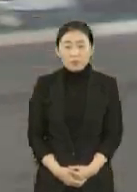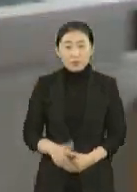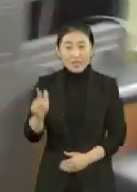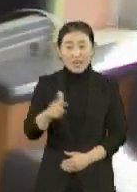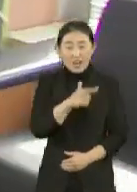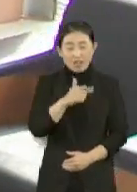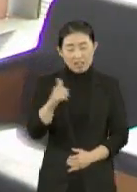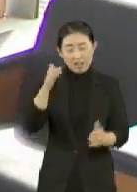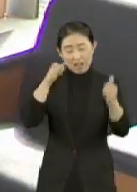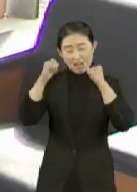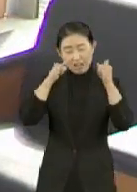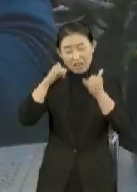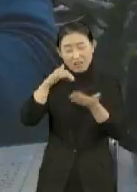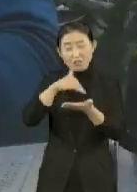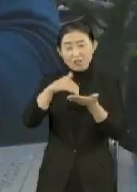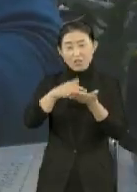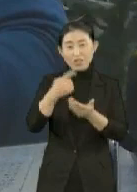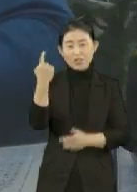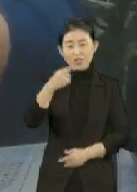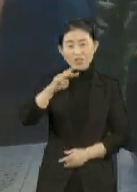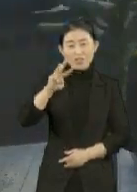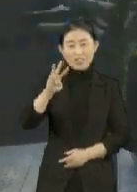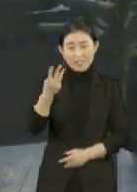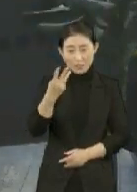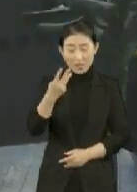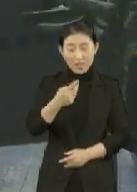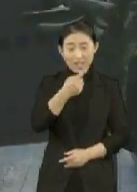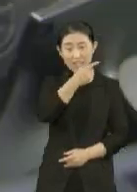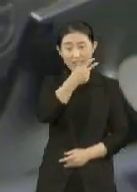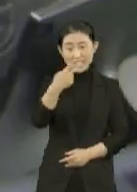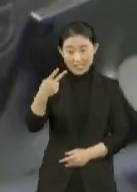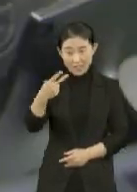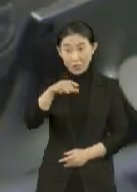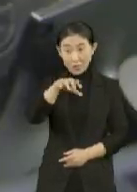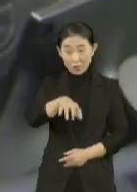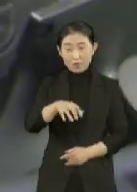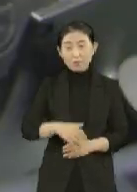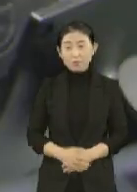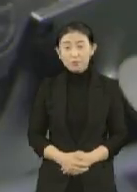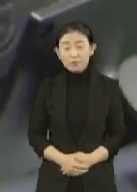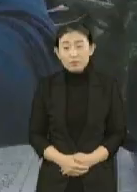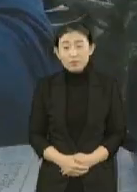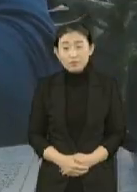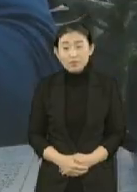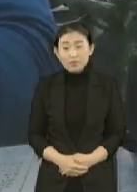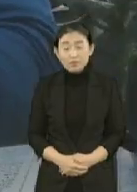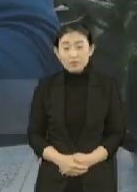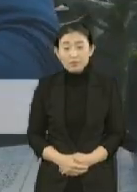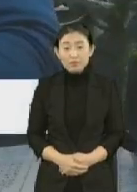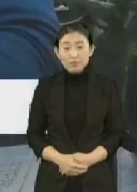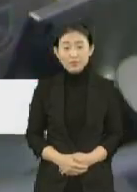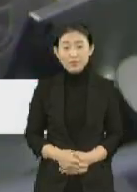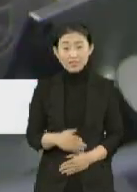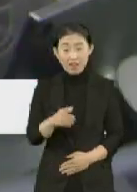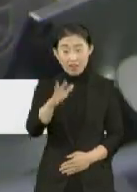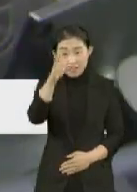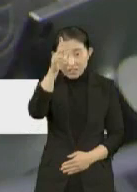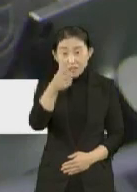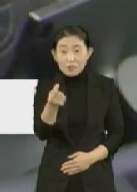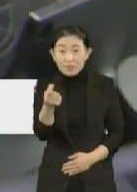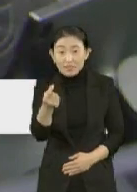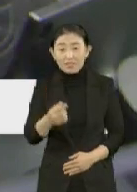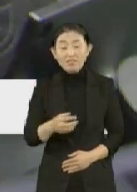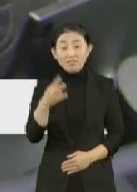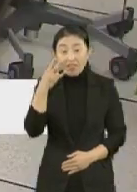하루 약 1,300여 건의 신고가 들어오는 대전 112 종합상황실. 신고 112입니다. 여기